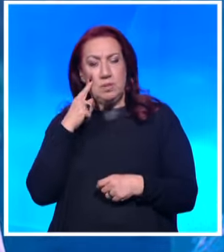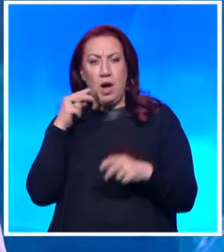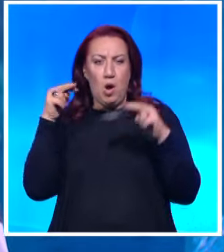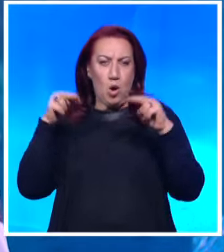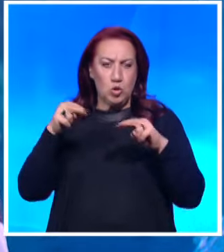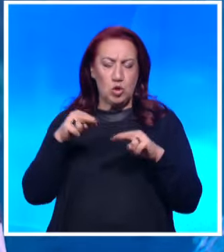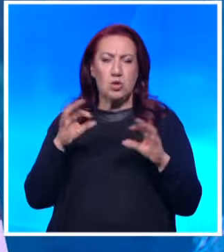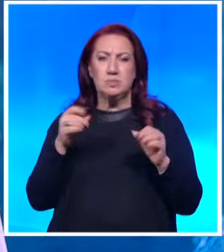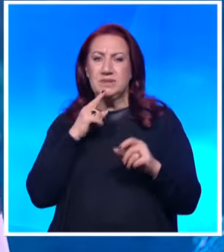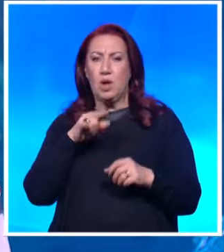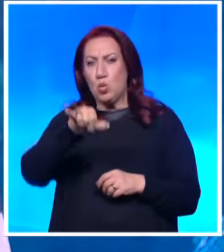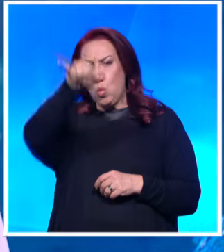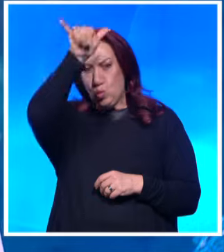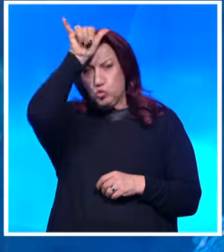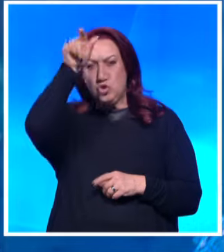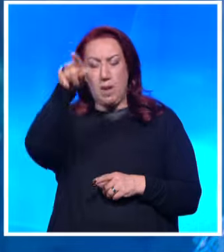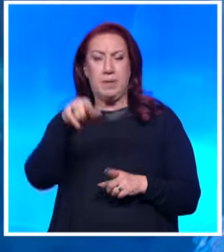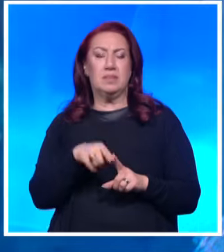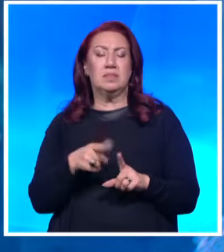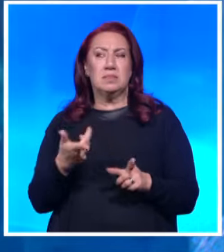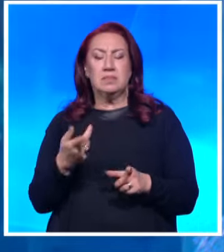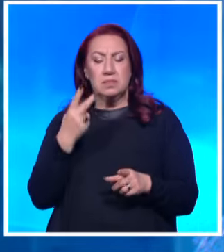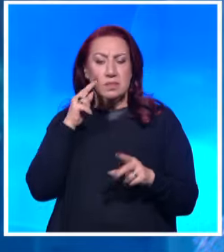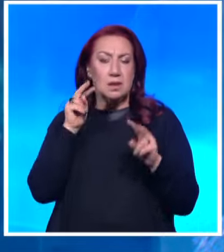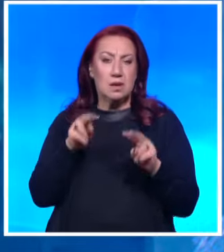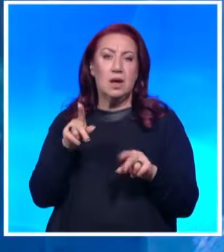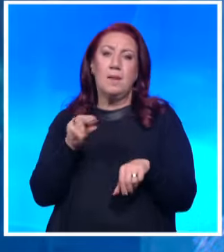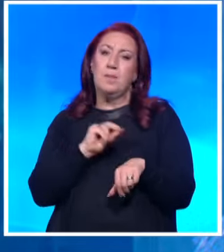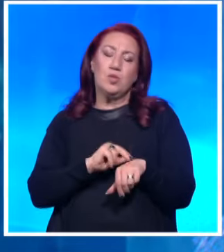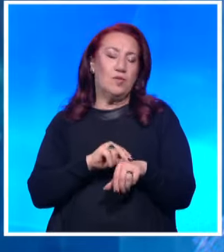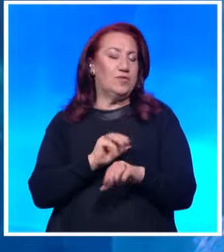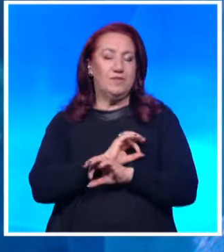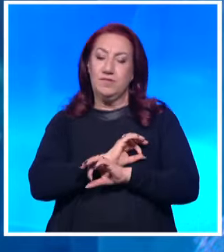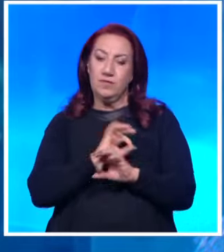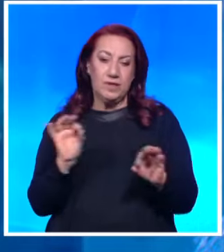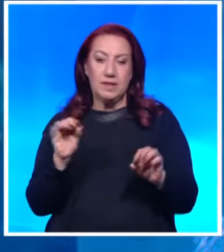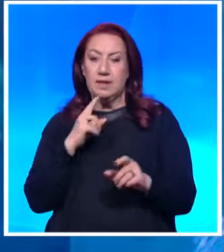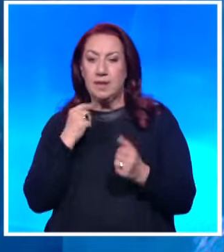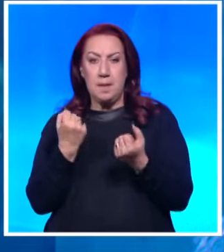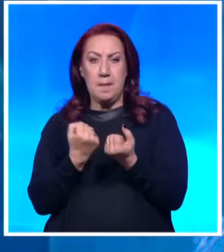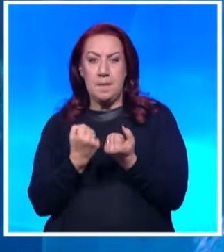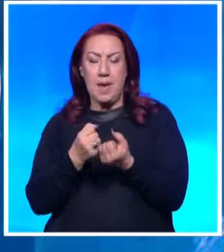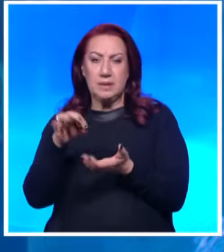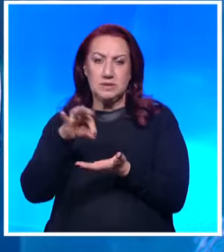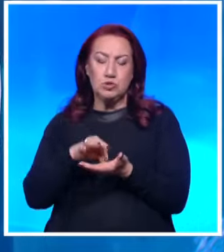учебните центрове там. Но Пловдив се откроявало винаги като област с висок пътен